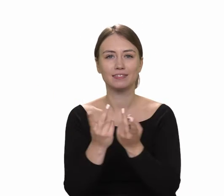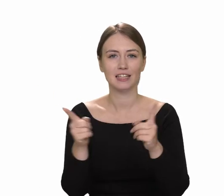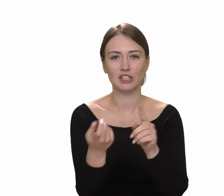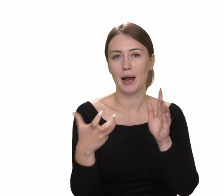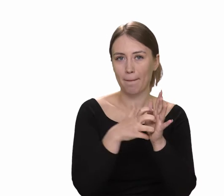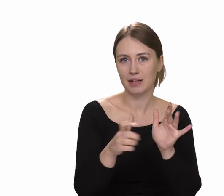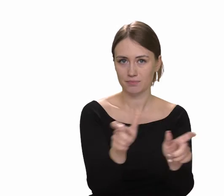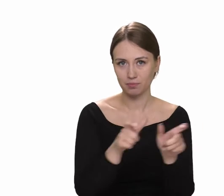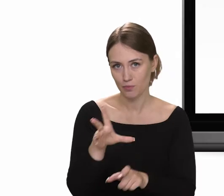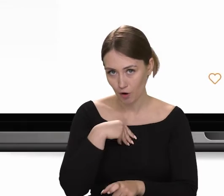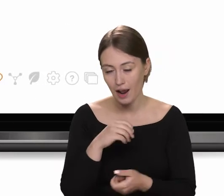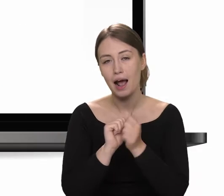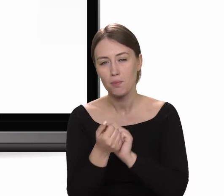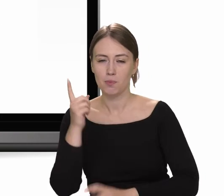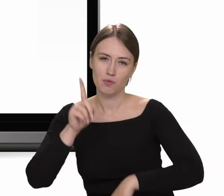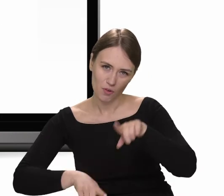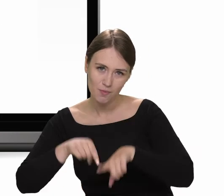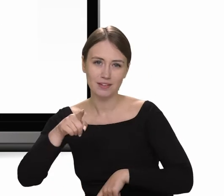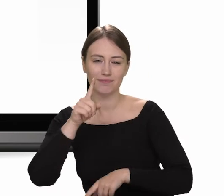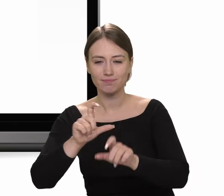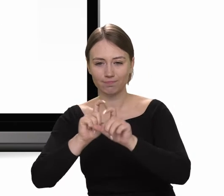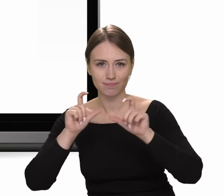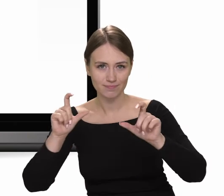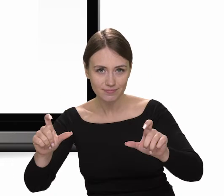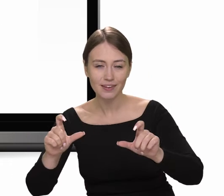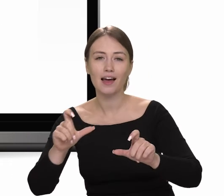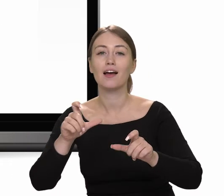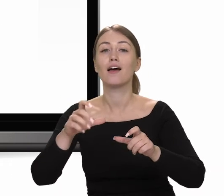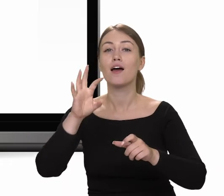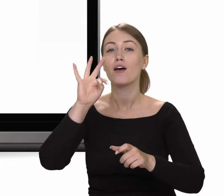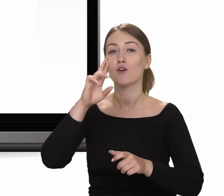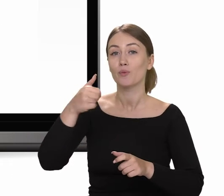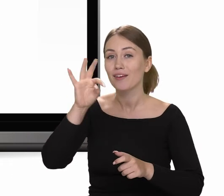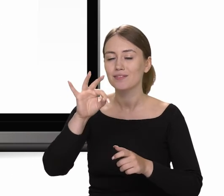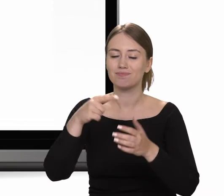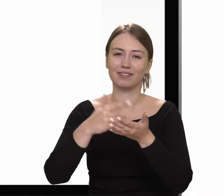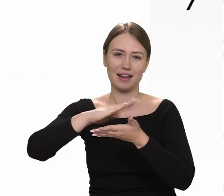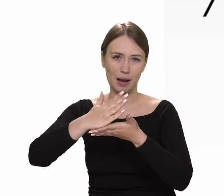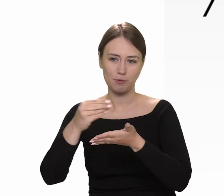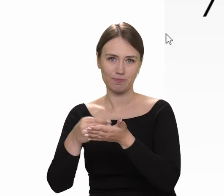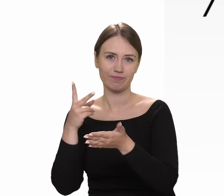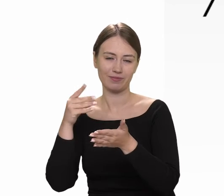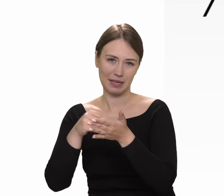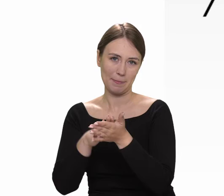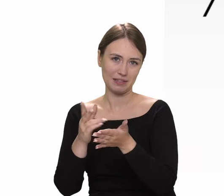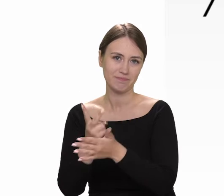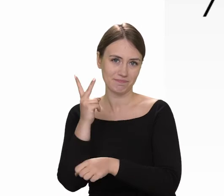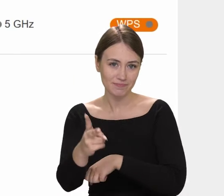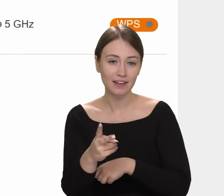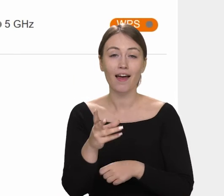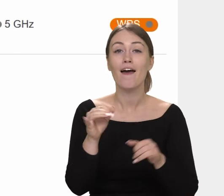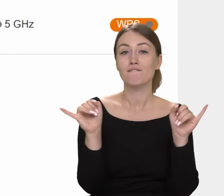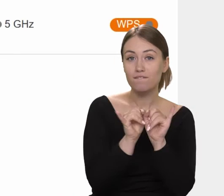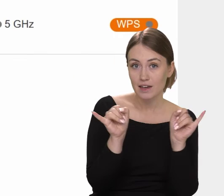Mój Fanbox lub klasycznie, gdy zalogujesz się do menu routera, na przykład na komputerze. Wejdź w opcję